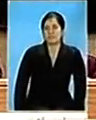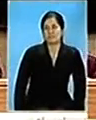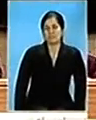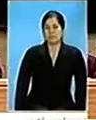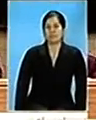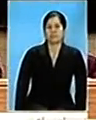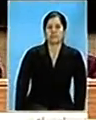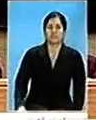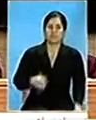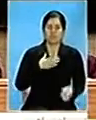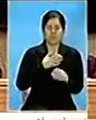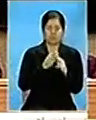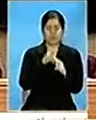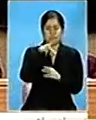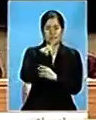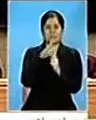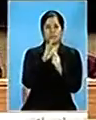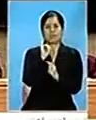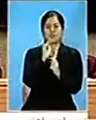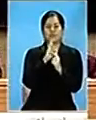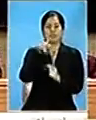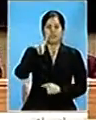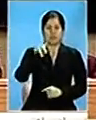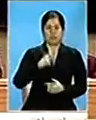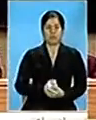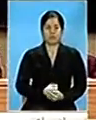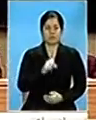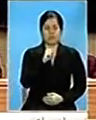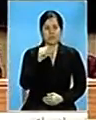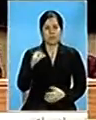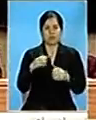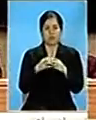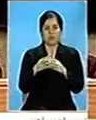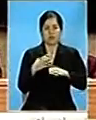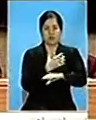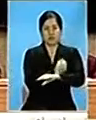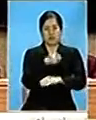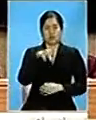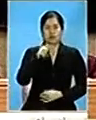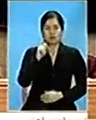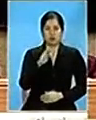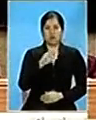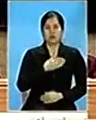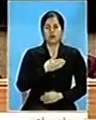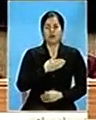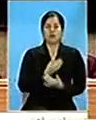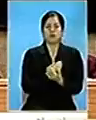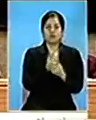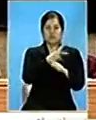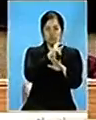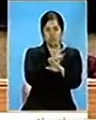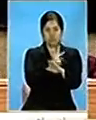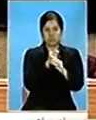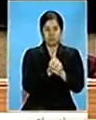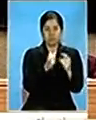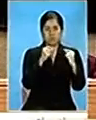ผมพยัพปันเกตสมาชิกสภาผู้แทนราษฎรบทบัญชีชื่อพรรคเพื่อไทยท่านประธานครับการรวบรวมการประชุมสภาในข้อ8เนี่ยเป็